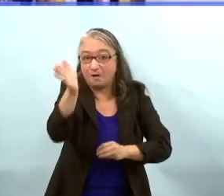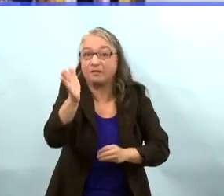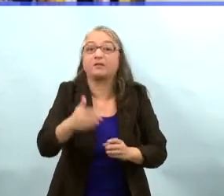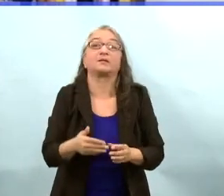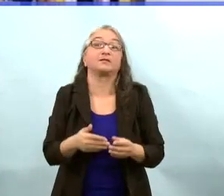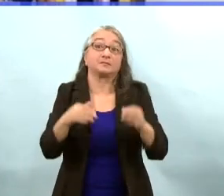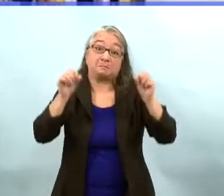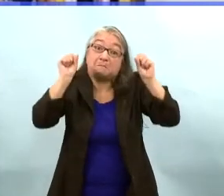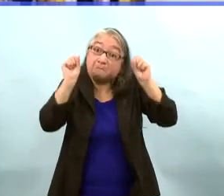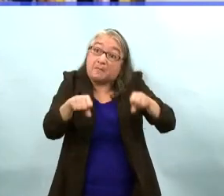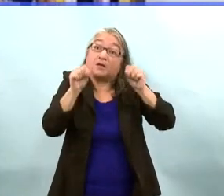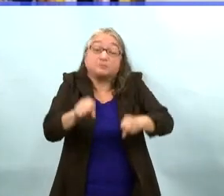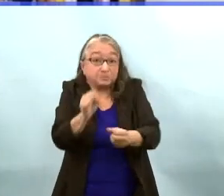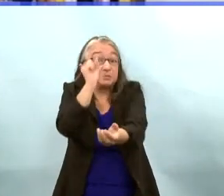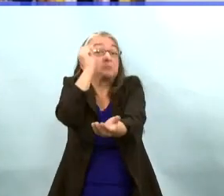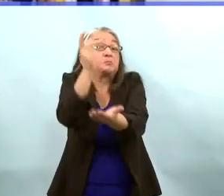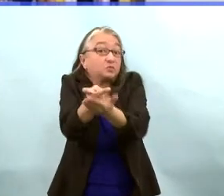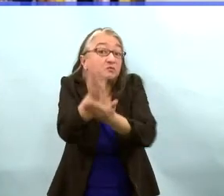d'être approuvées.